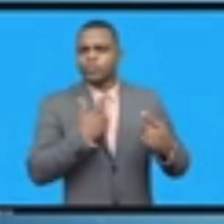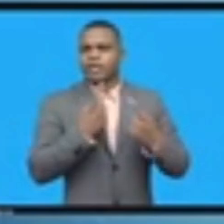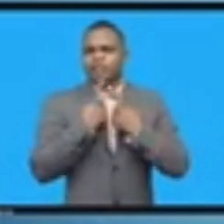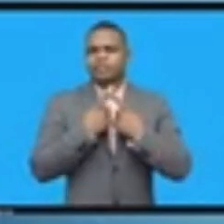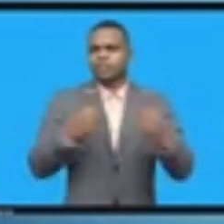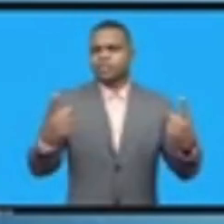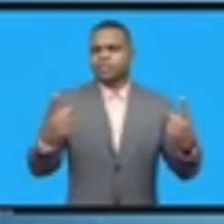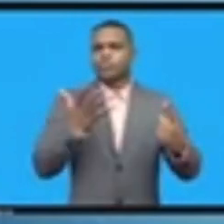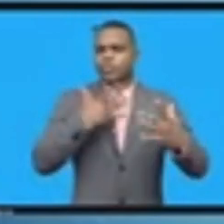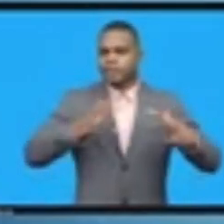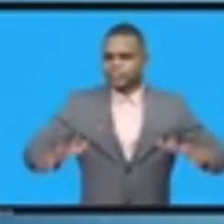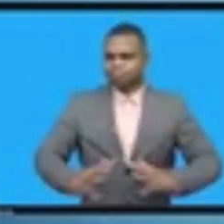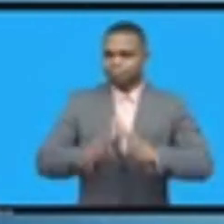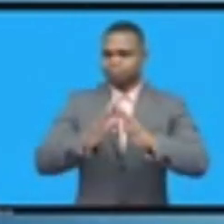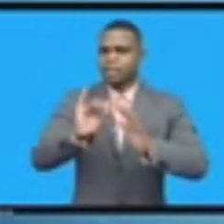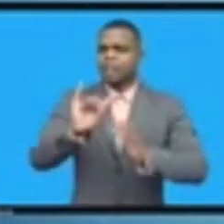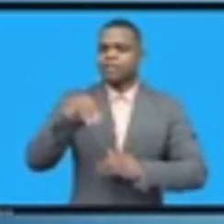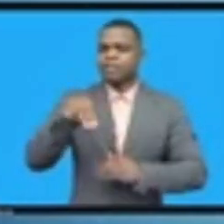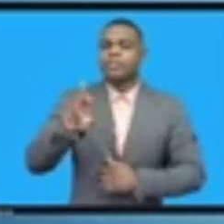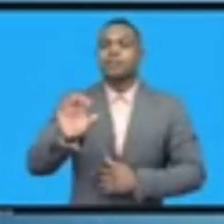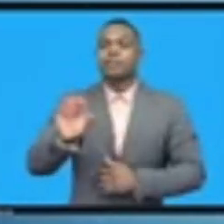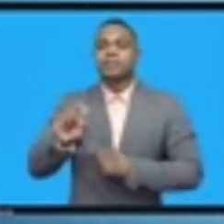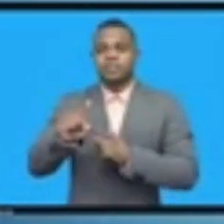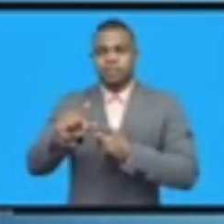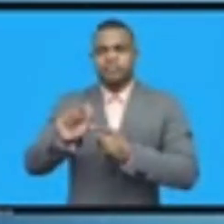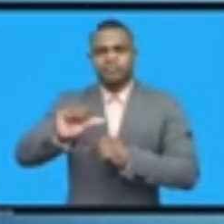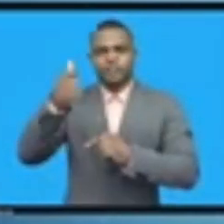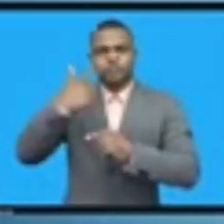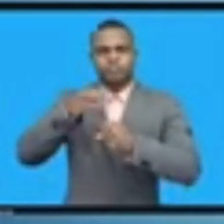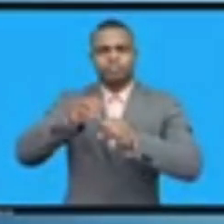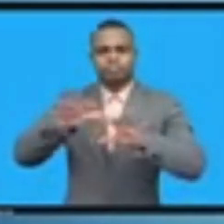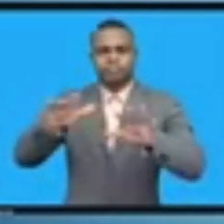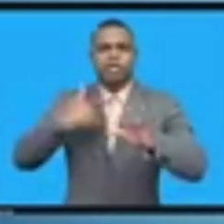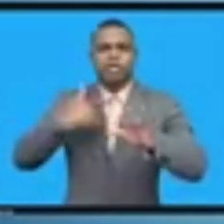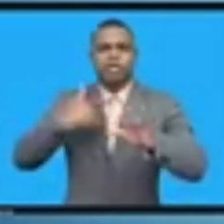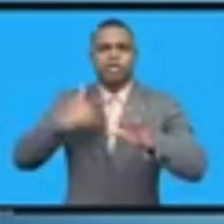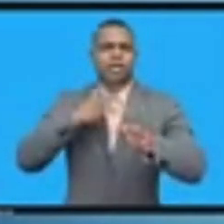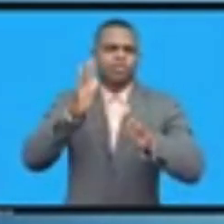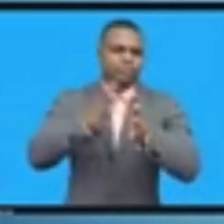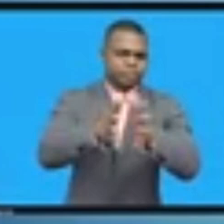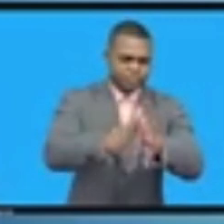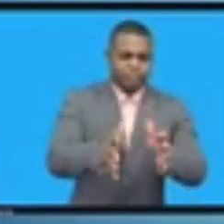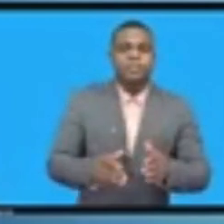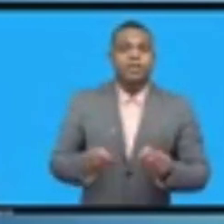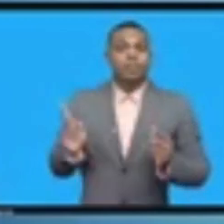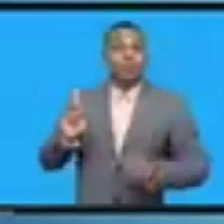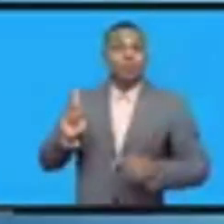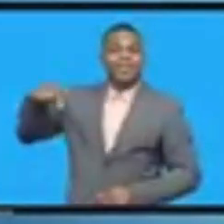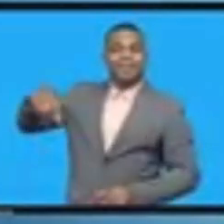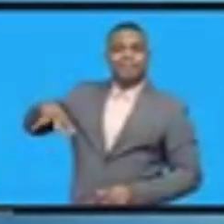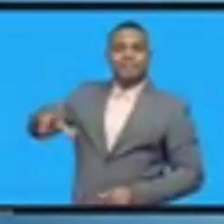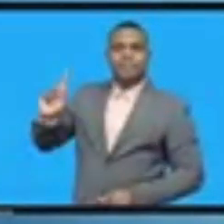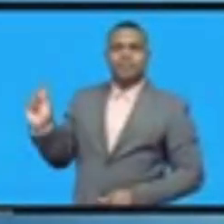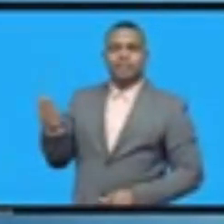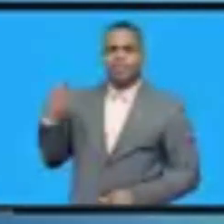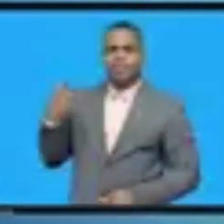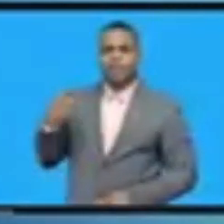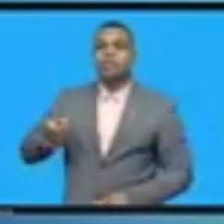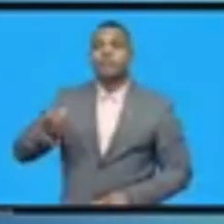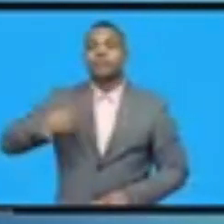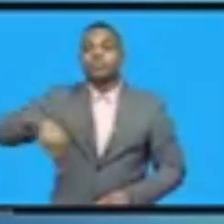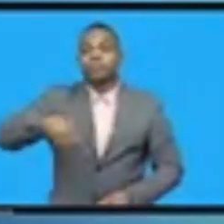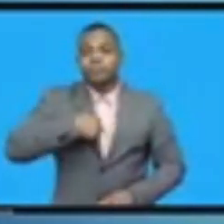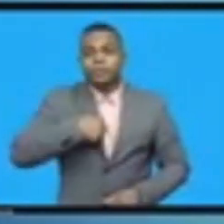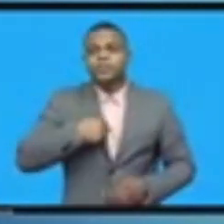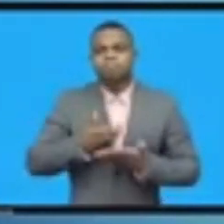一个 IMIS 的集群，我做了这样的投资。我们看到现在越来越